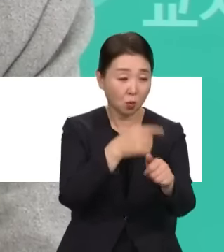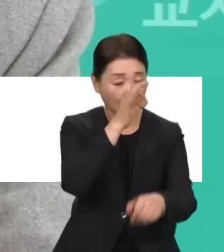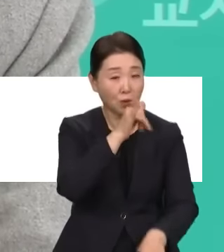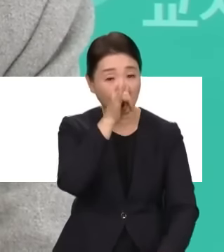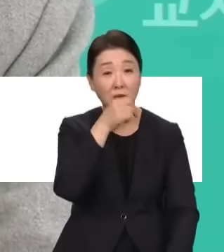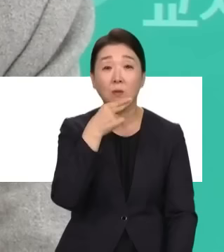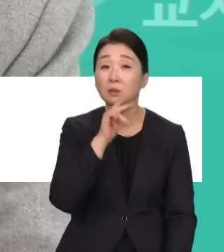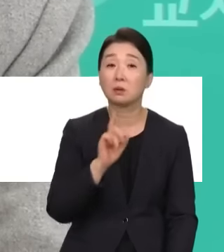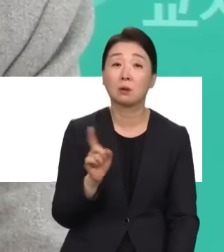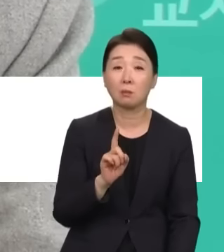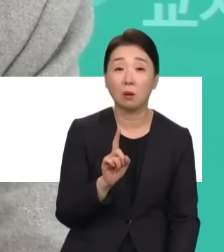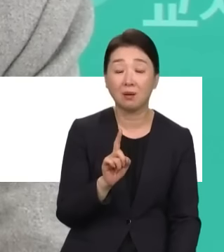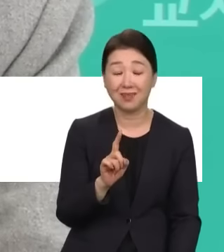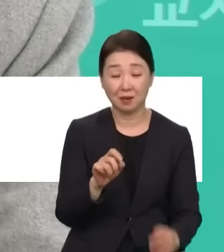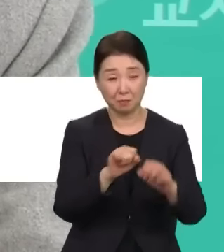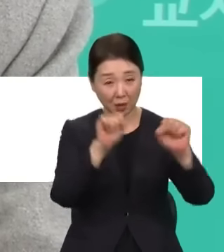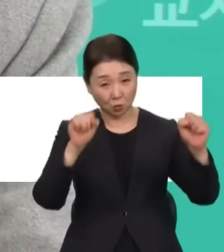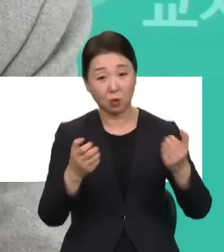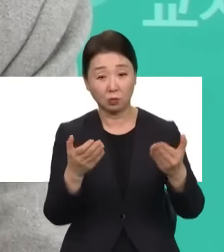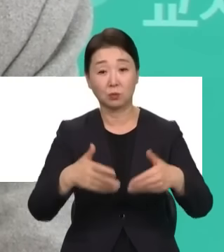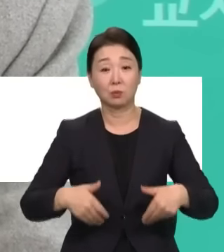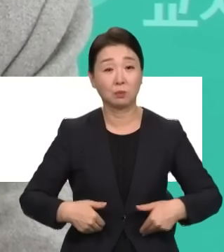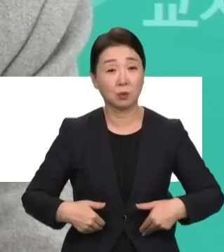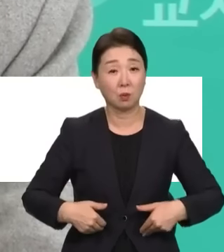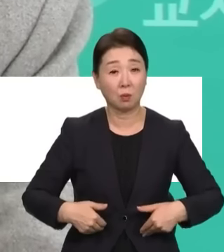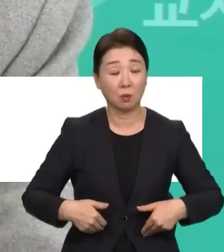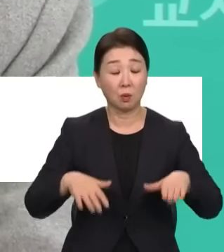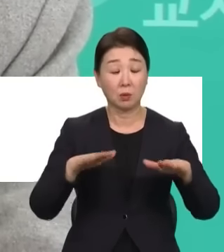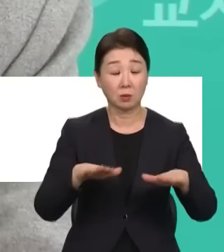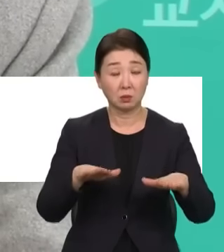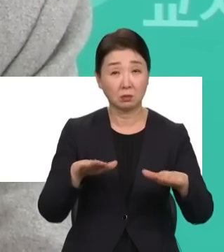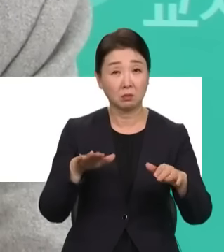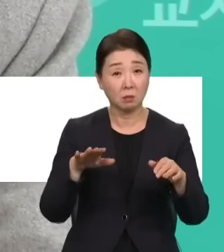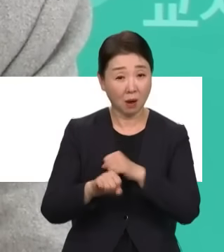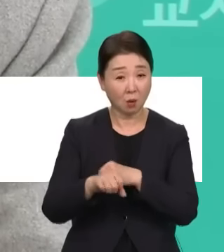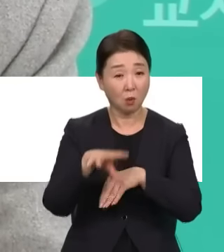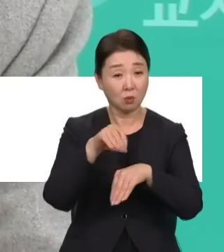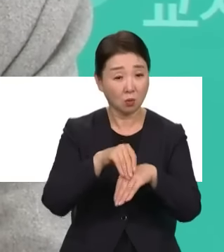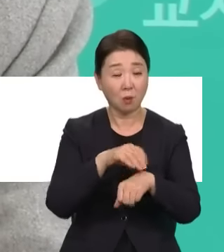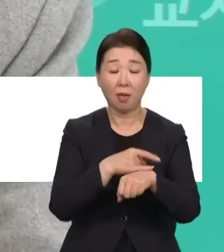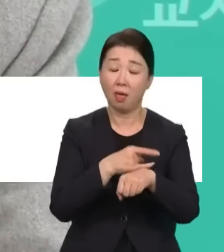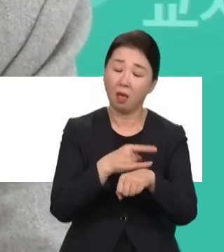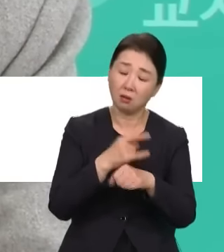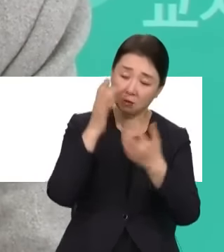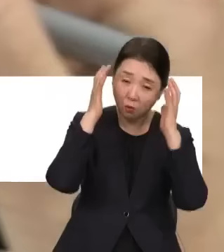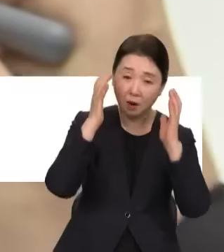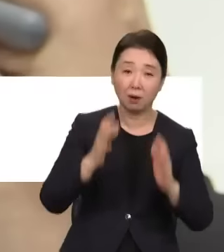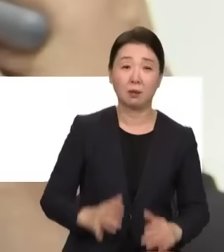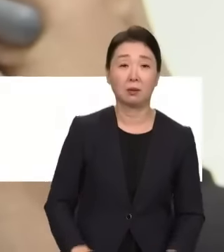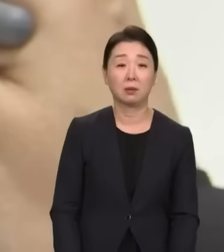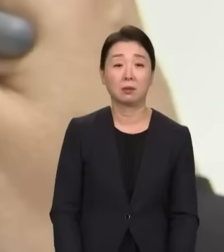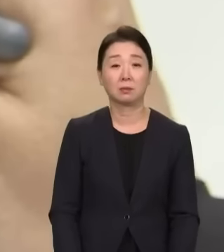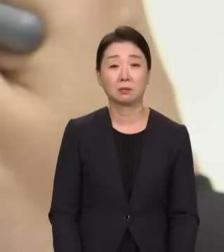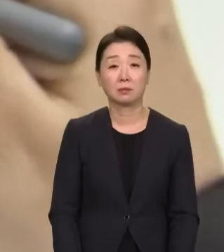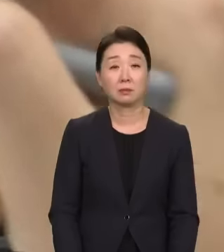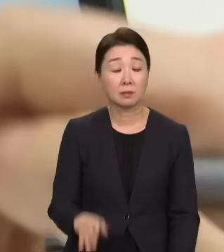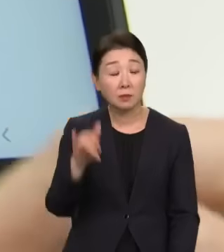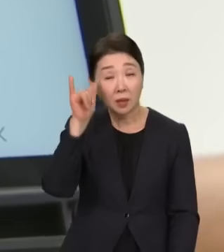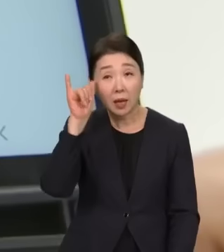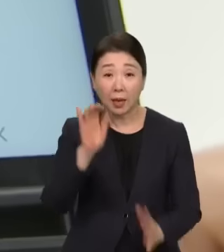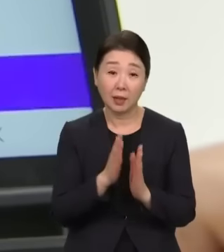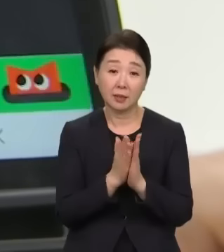있는지 매뉴얼 같은 걸 제공해야 되는데 바로 적용하는 그런 상황이라서 더 혼란스러운 것 같습니다. 또 AI